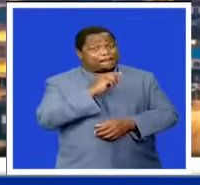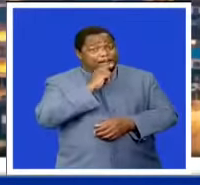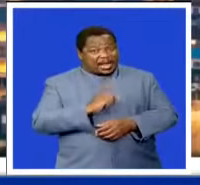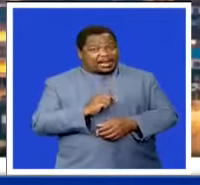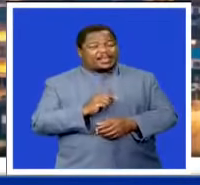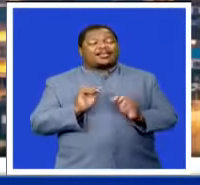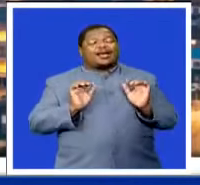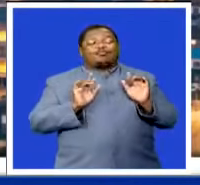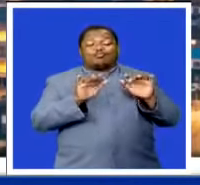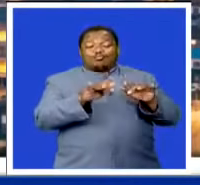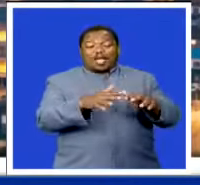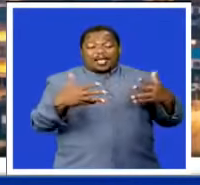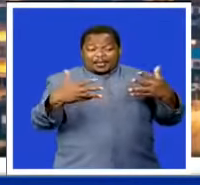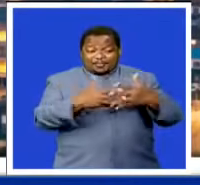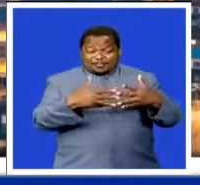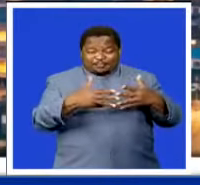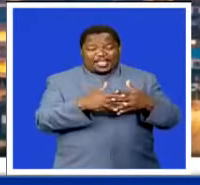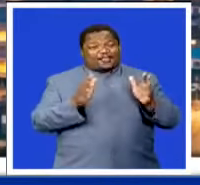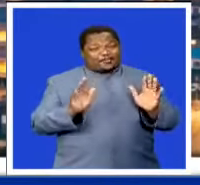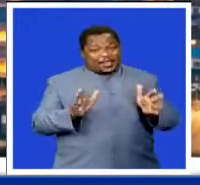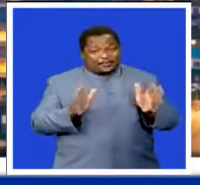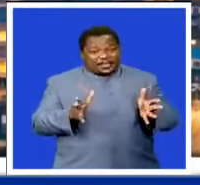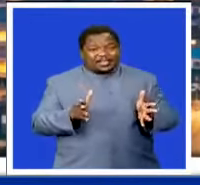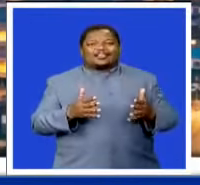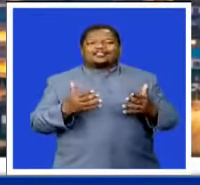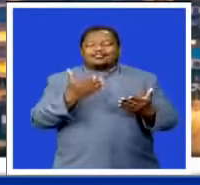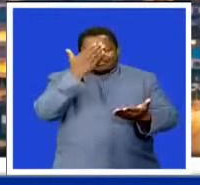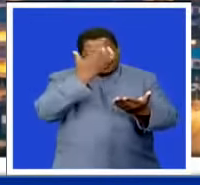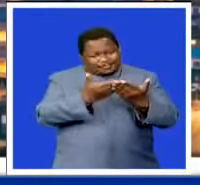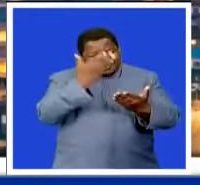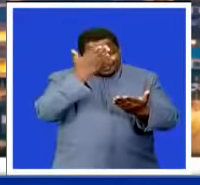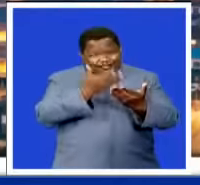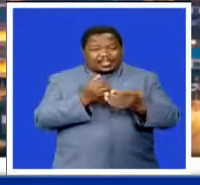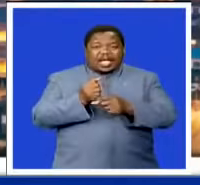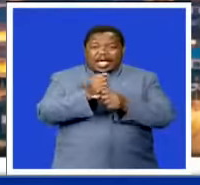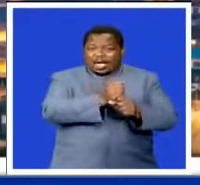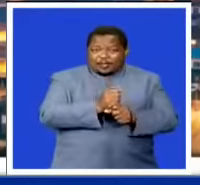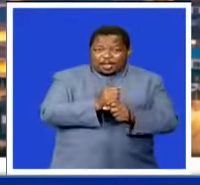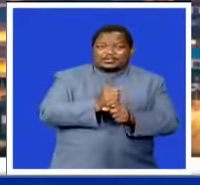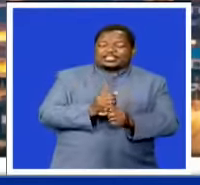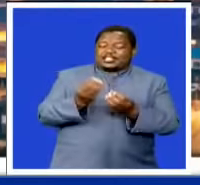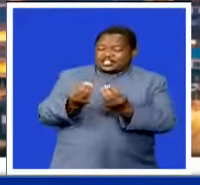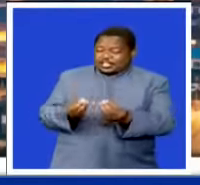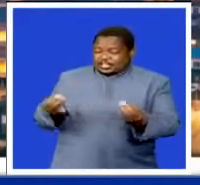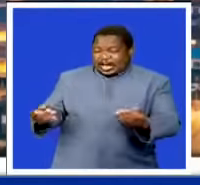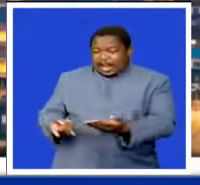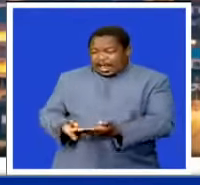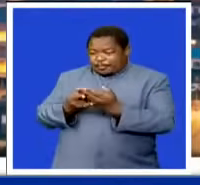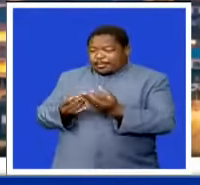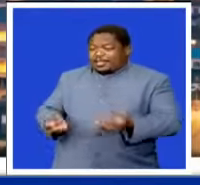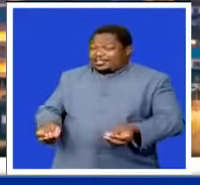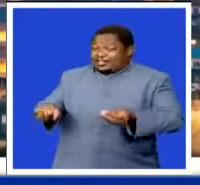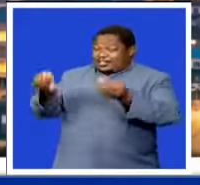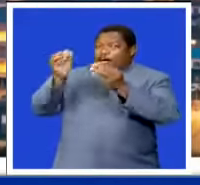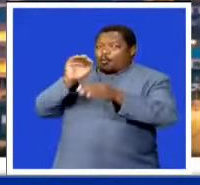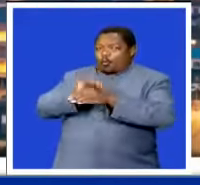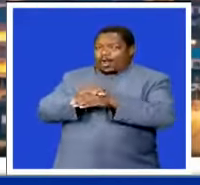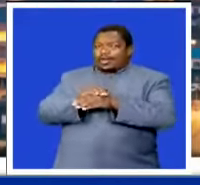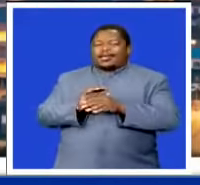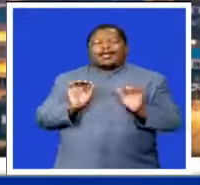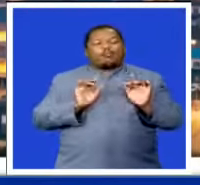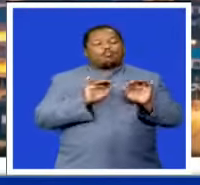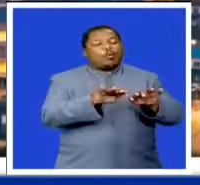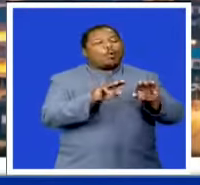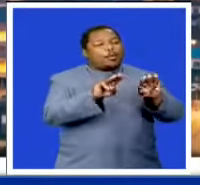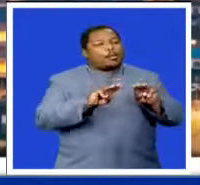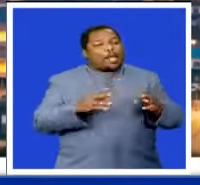sikolo lebewukhulumisa tindzaba tekuthi bobabe bafake isandla ekukhuliseni bantwana lebewubanjelwe ehotela